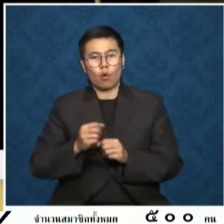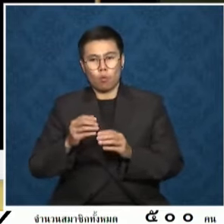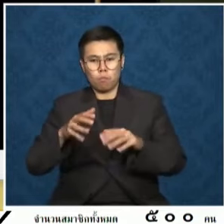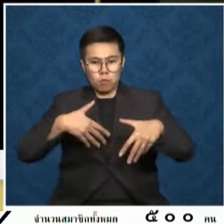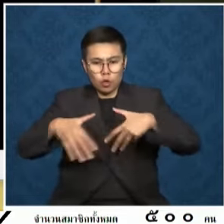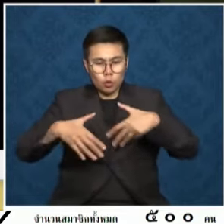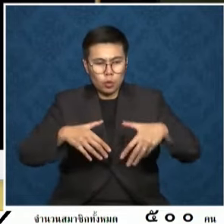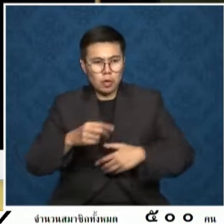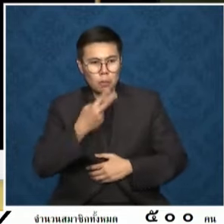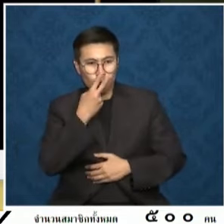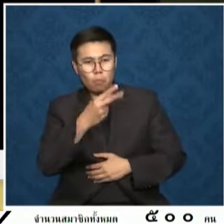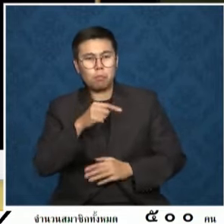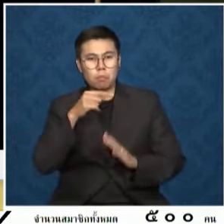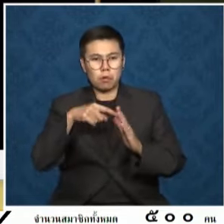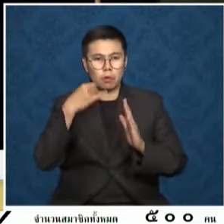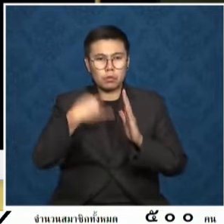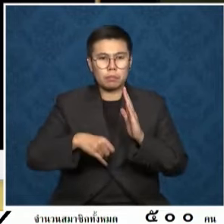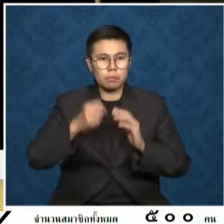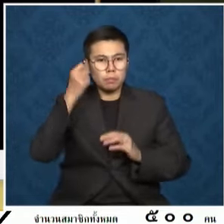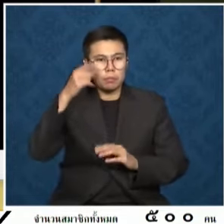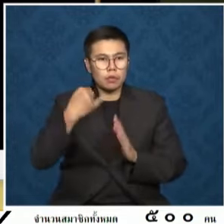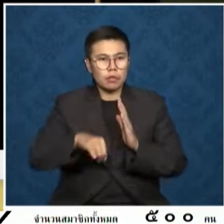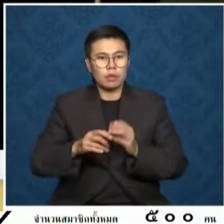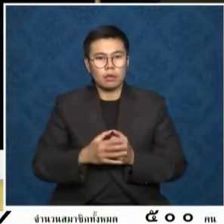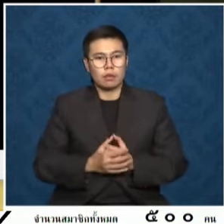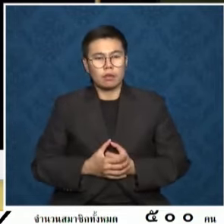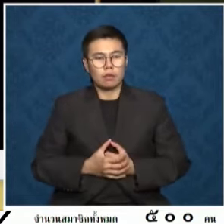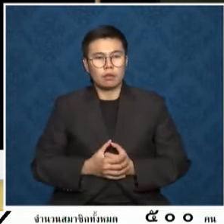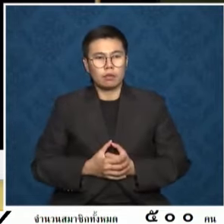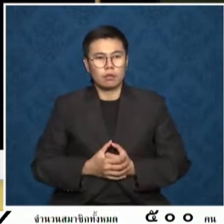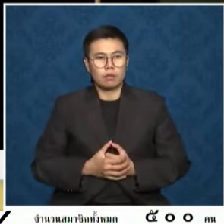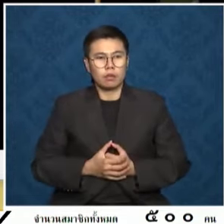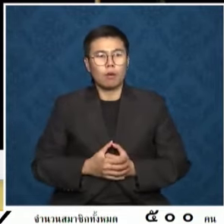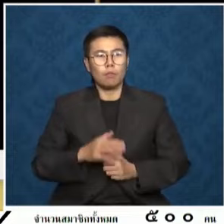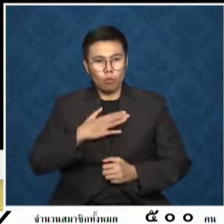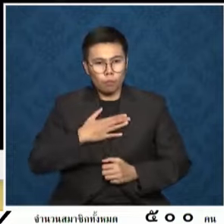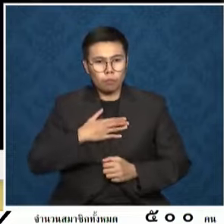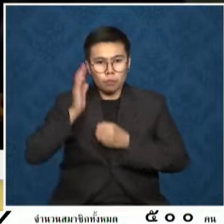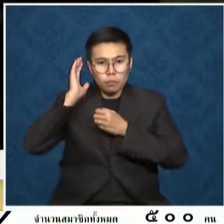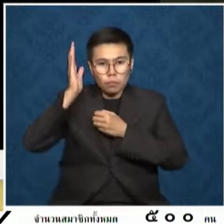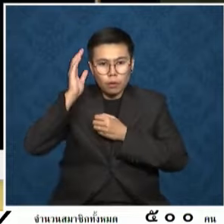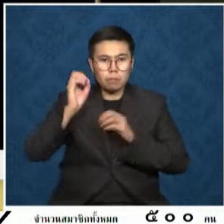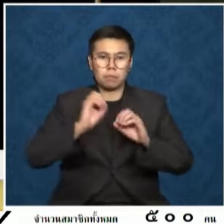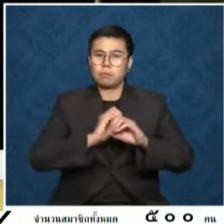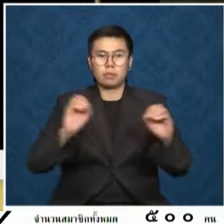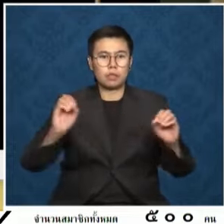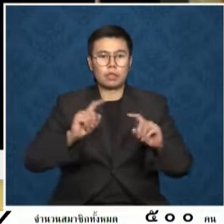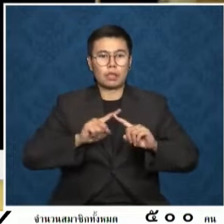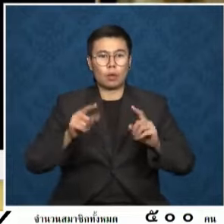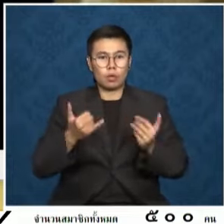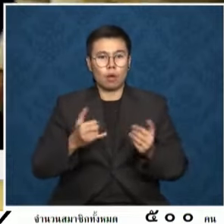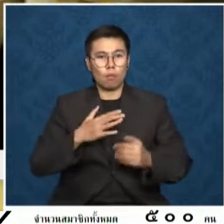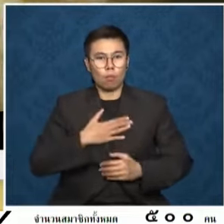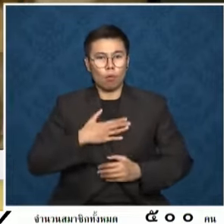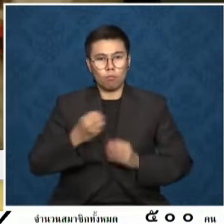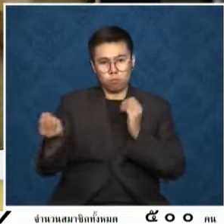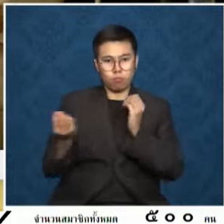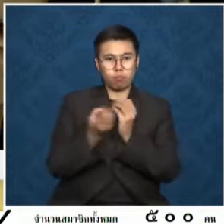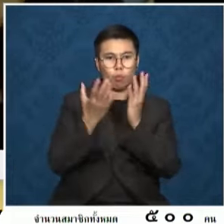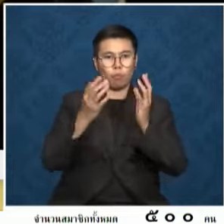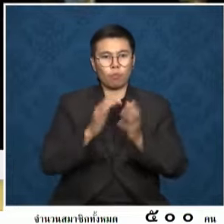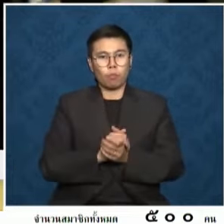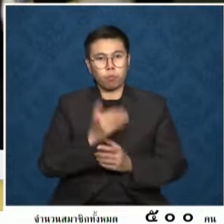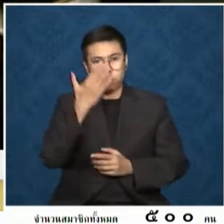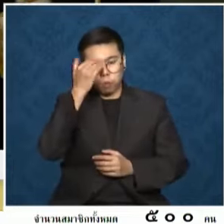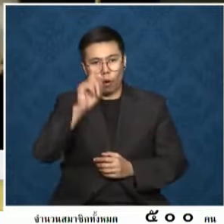ให้กับพี่น้องประชาชนผมเองไม่ได้คิดจะอภิปรายนะครับวันนี้แต่อันนี้ผมเสียหายเป็น